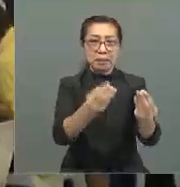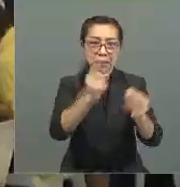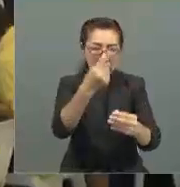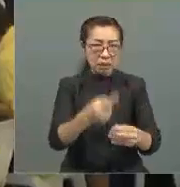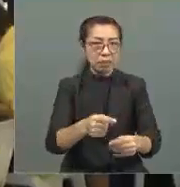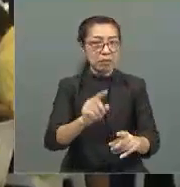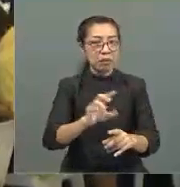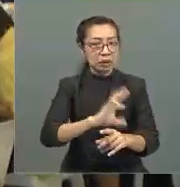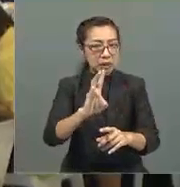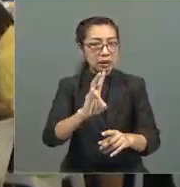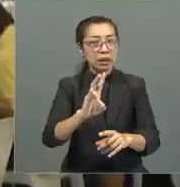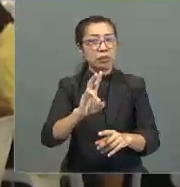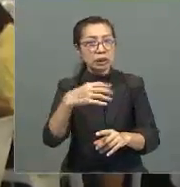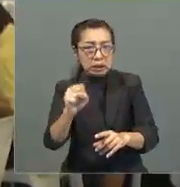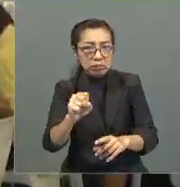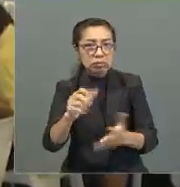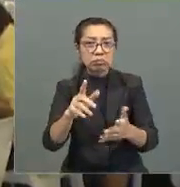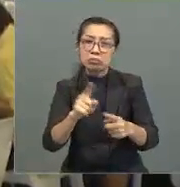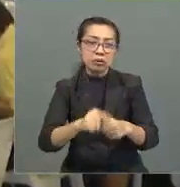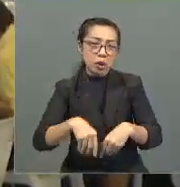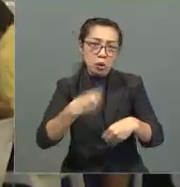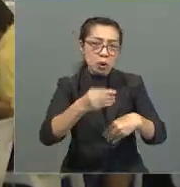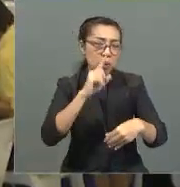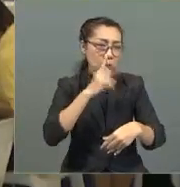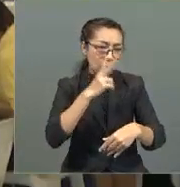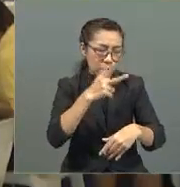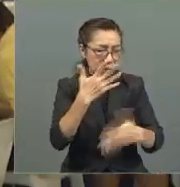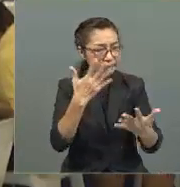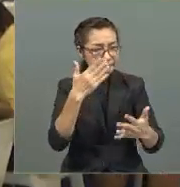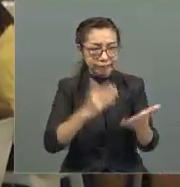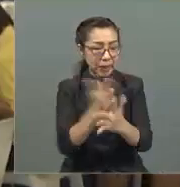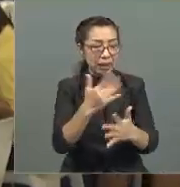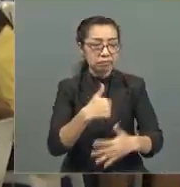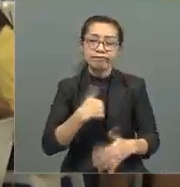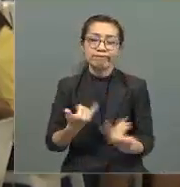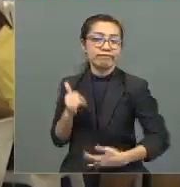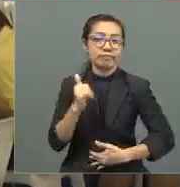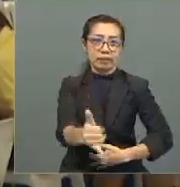ไม่ได้ผมทำวันที่10เรื่องมาใหม่ก็เงียบผมก็เลยมาเอง